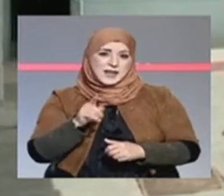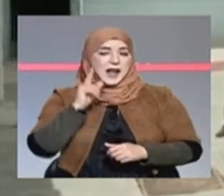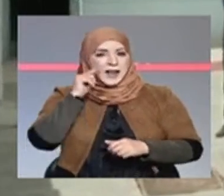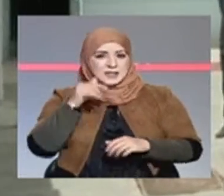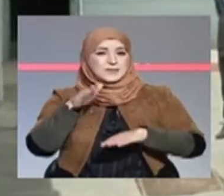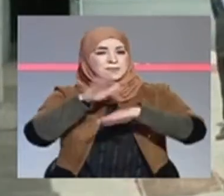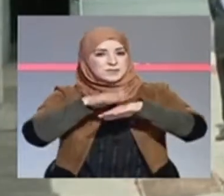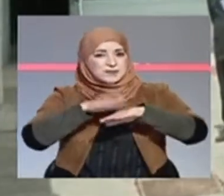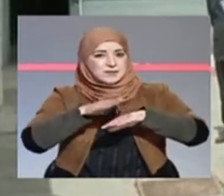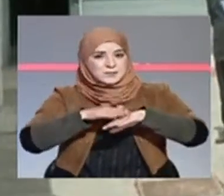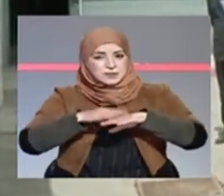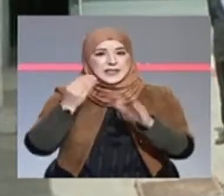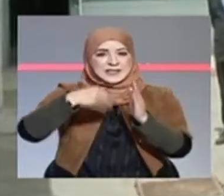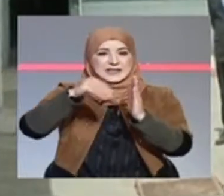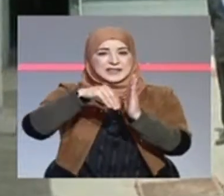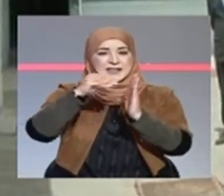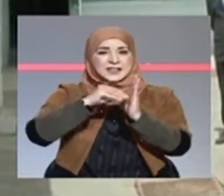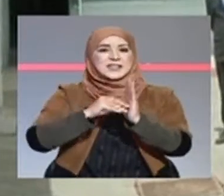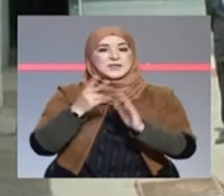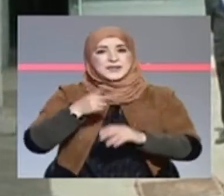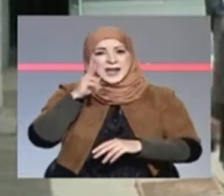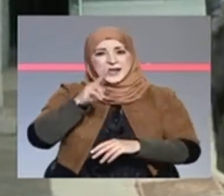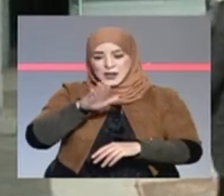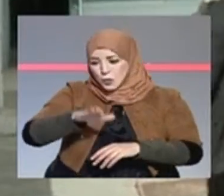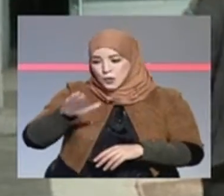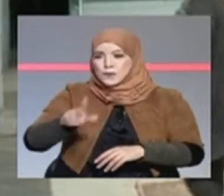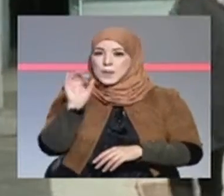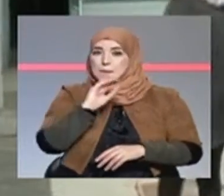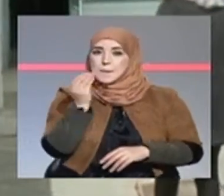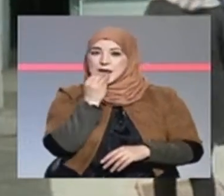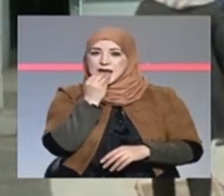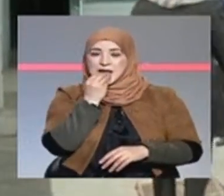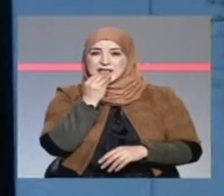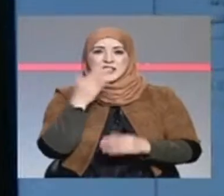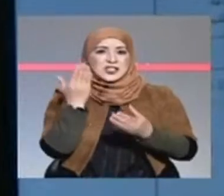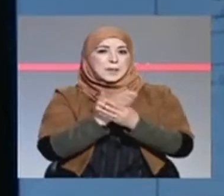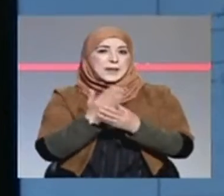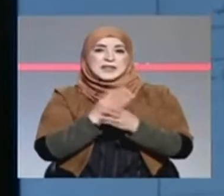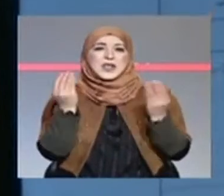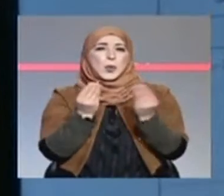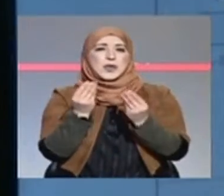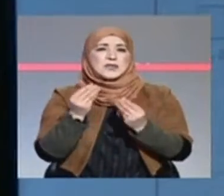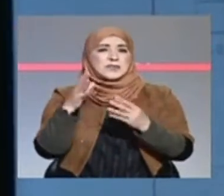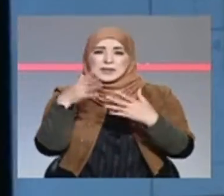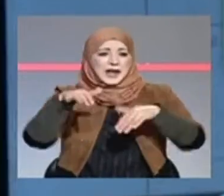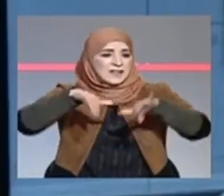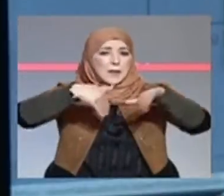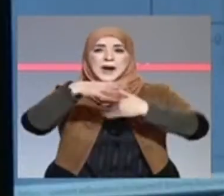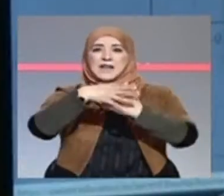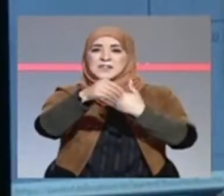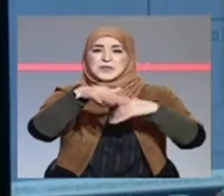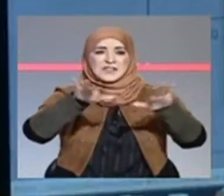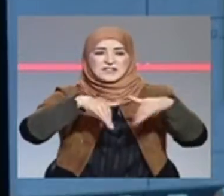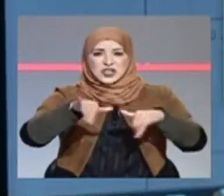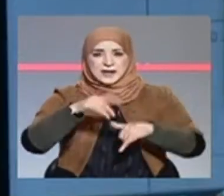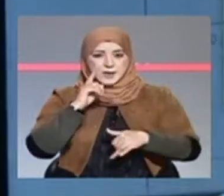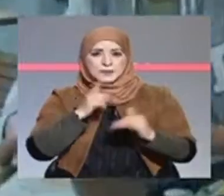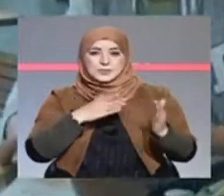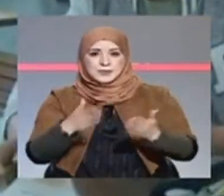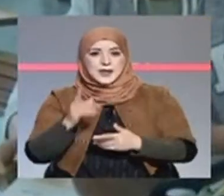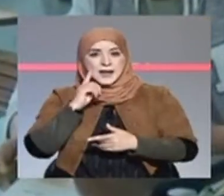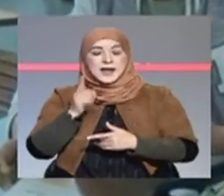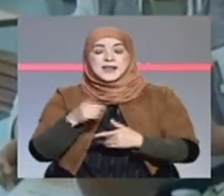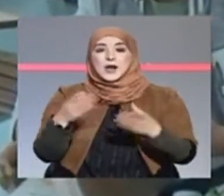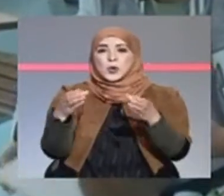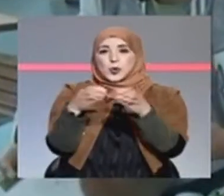اقصى حد ممكن ما يكونش في المدرسه يذكرها تحت الزيتون وياتي اعتماده هذه تطبيقه من قبل ديوان